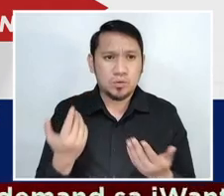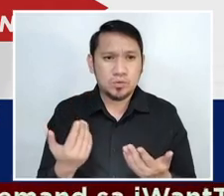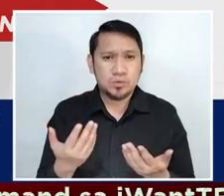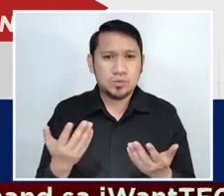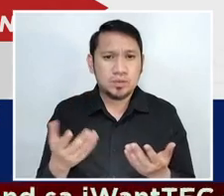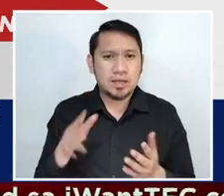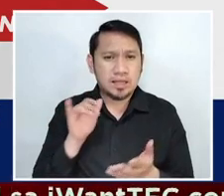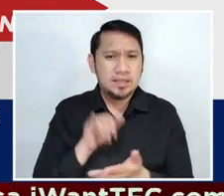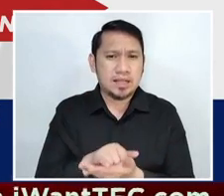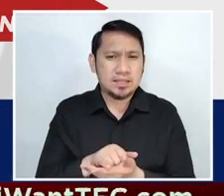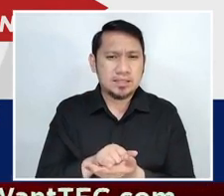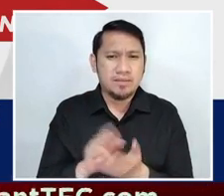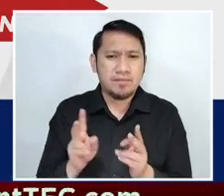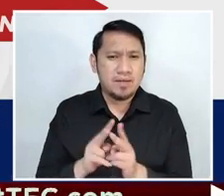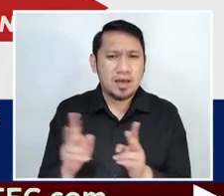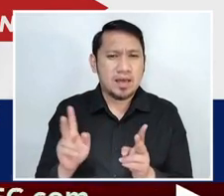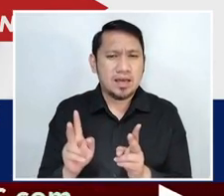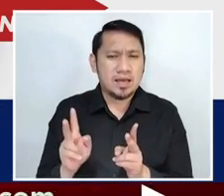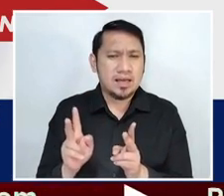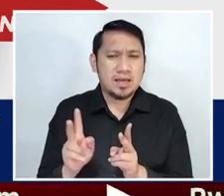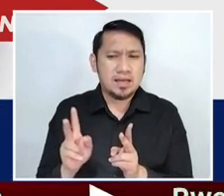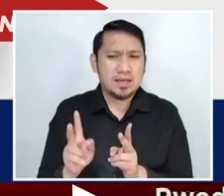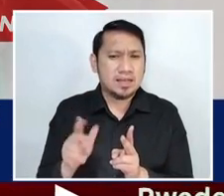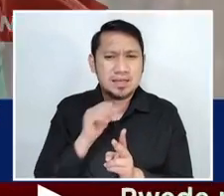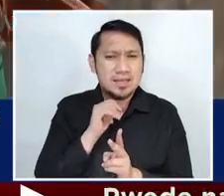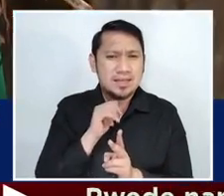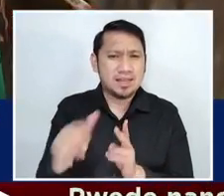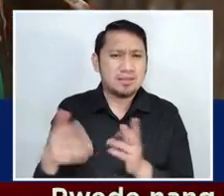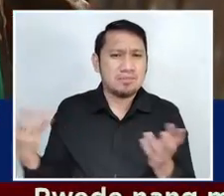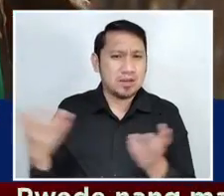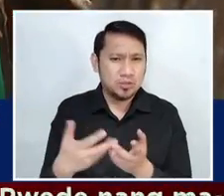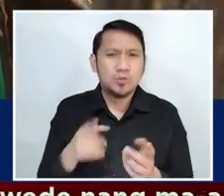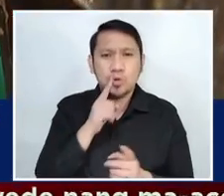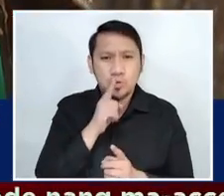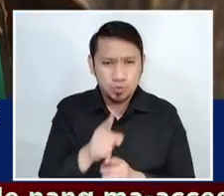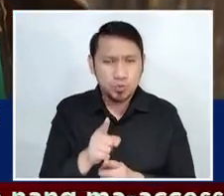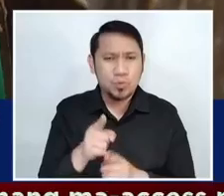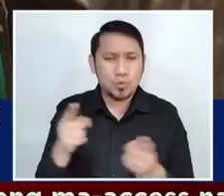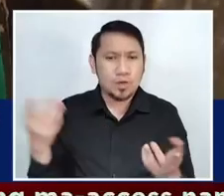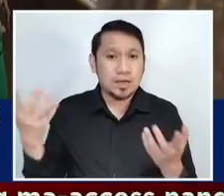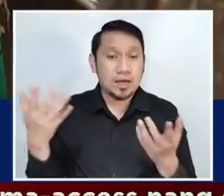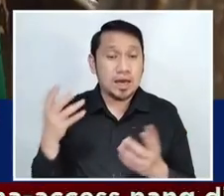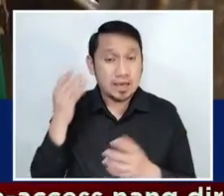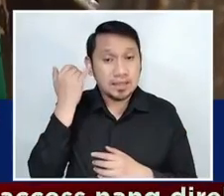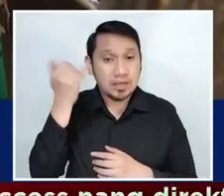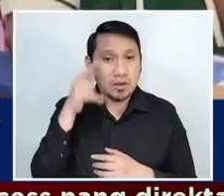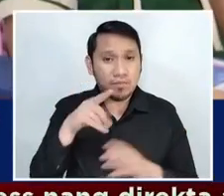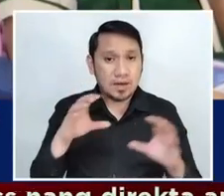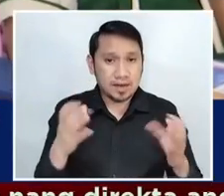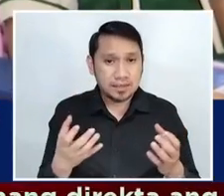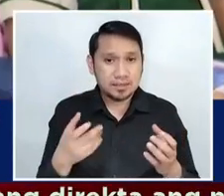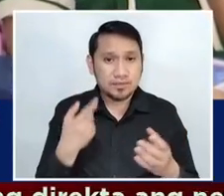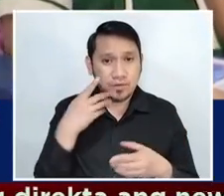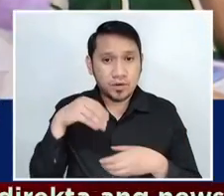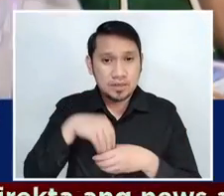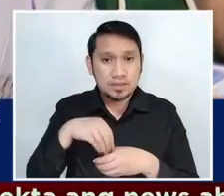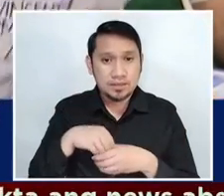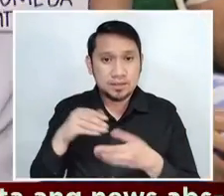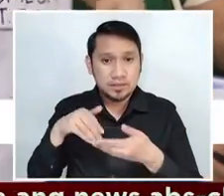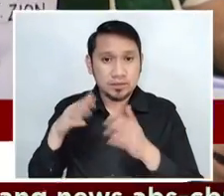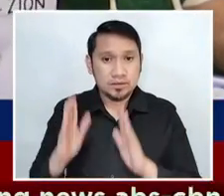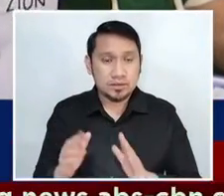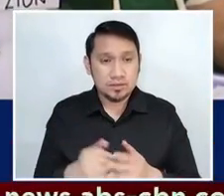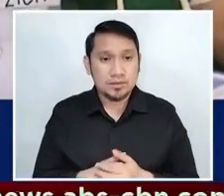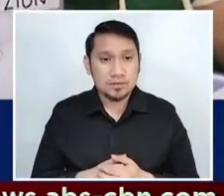na bilang ng mga bata ang classroom po namin. Ayon sa DepEd, may 91,000 ang kulang na classroom at